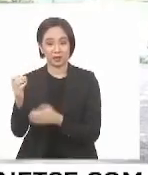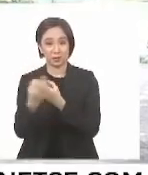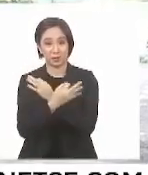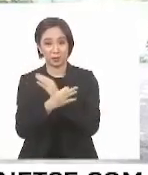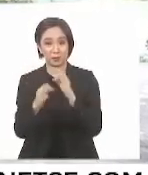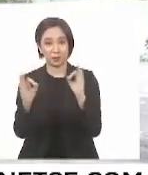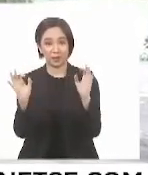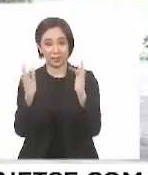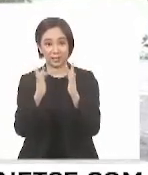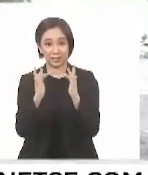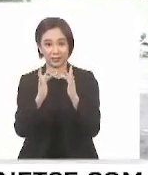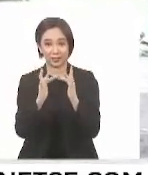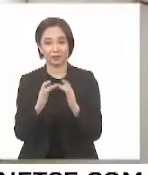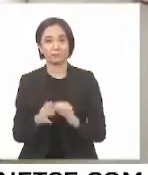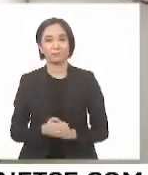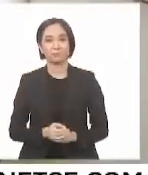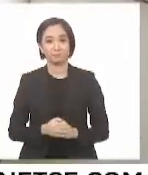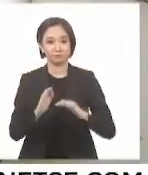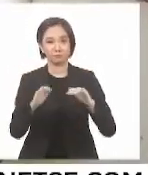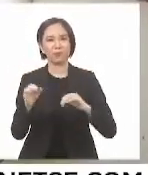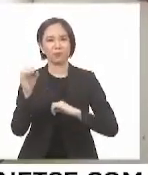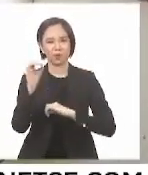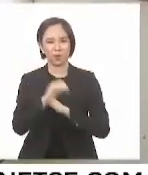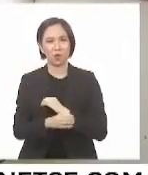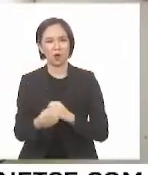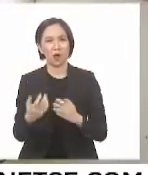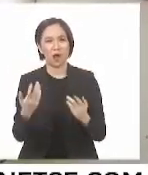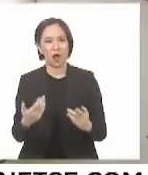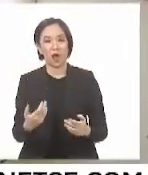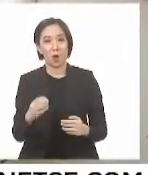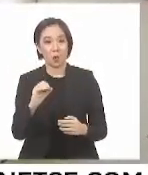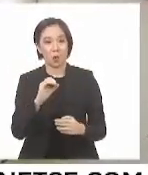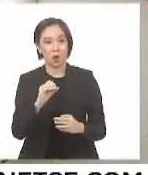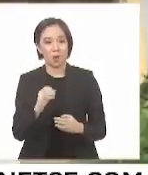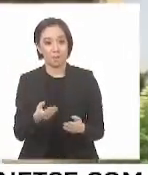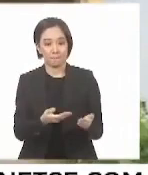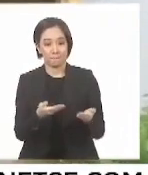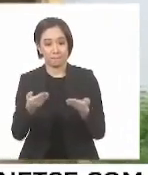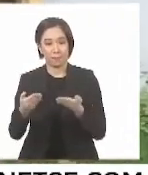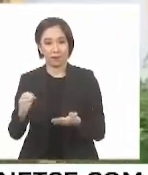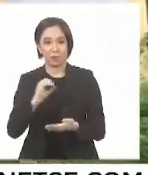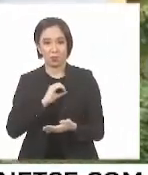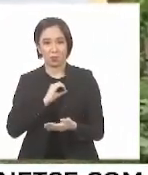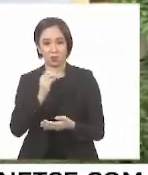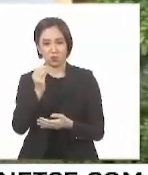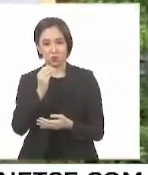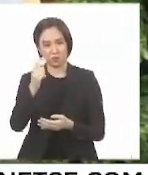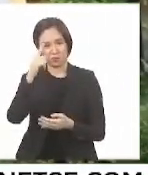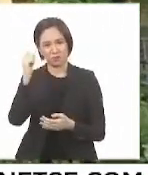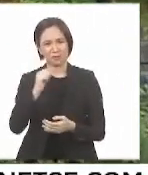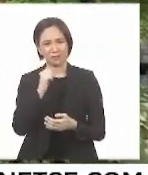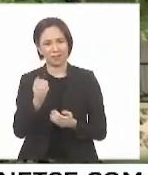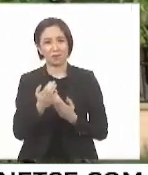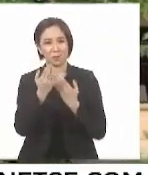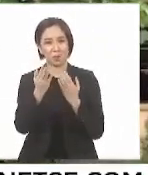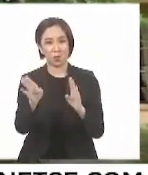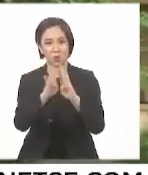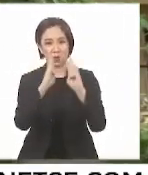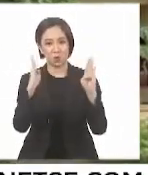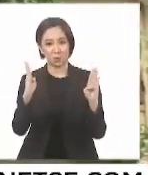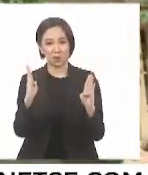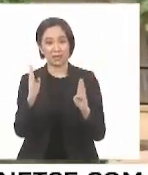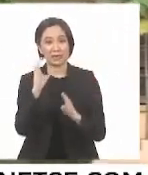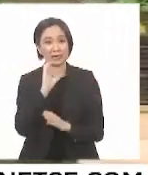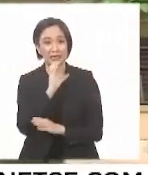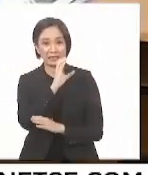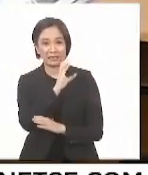O obligahin naman nila ang mga bata na magbaon ng sariling pagkain dahil hindi muna irerekomenda ang pagbubukas ng school canteen bilang bahagi